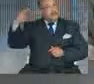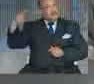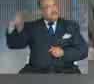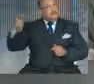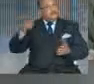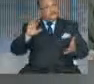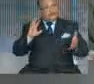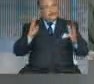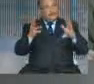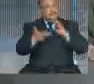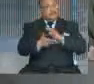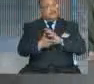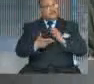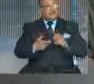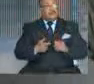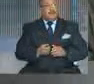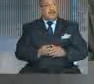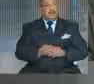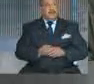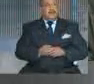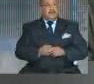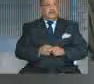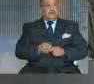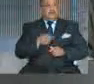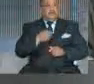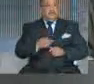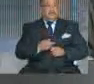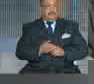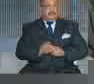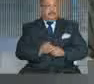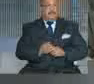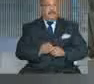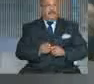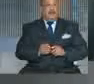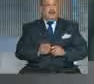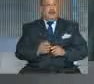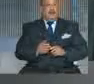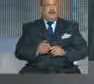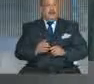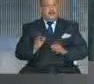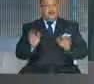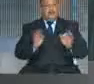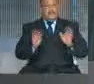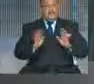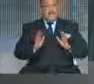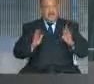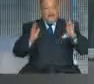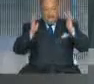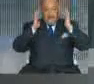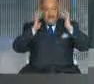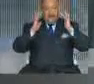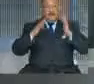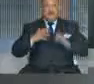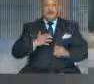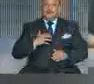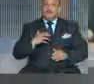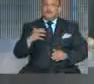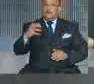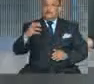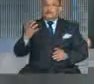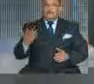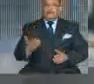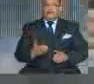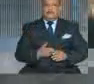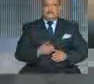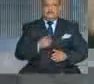إلا الله. وإذا هذاك المسرح أنا أخوكم ما عادش مسرحي. توا اللي مات عملوا مركز فنون درامية في قروان باهي حاجة